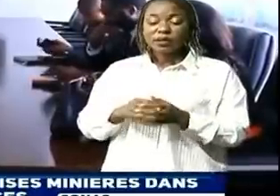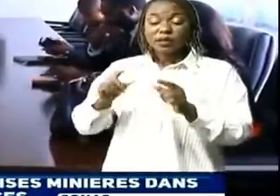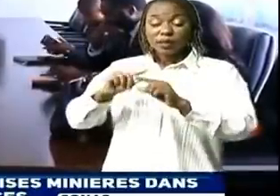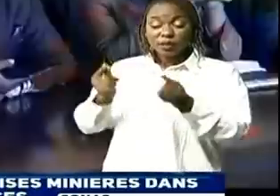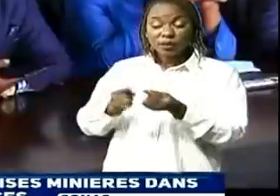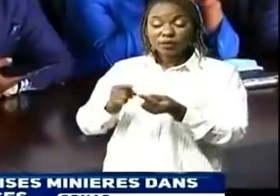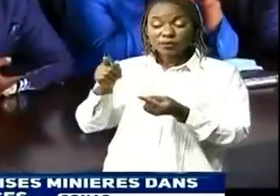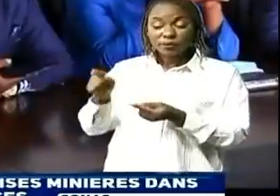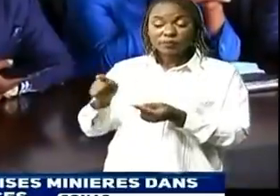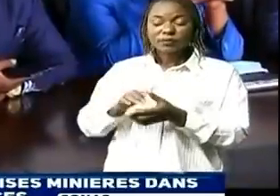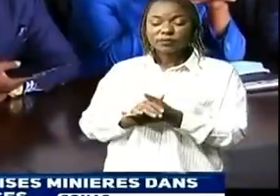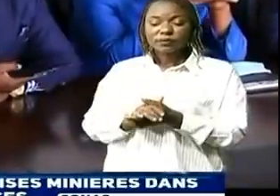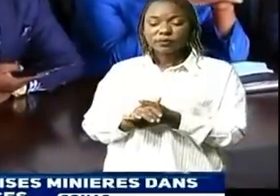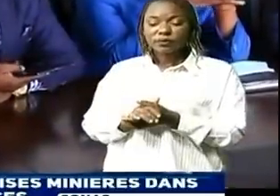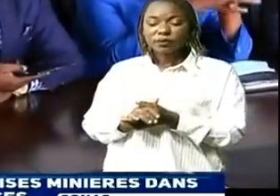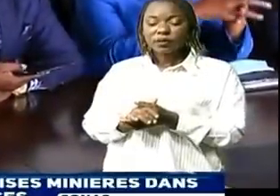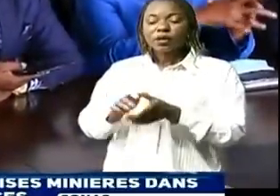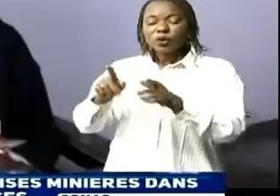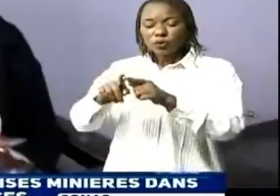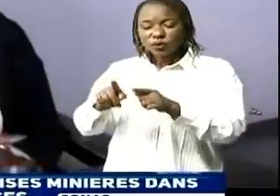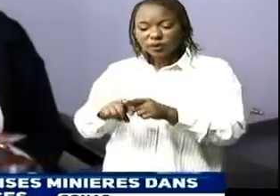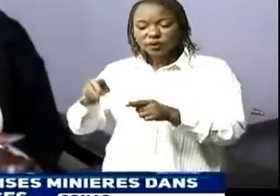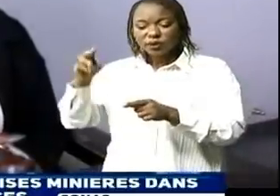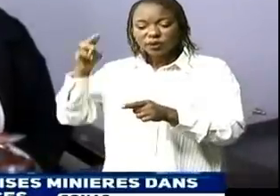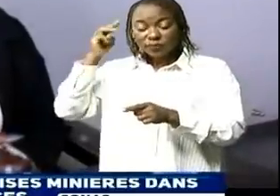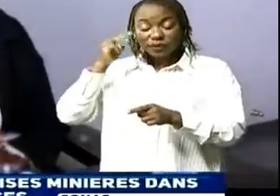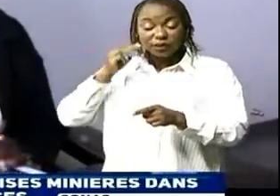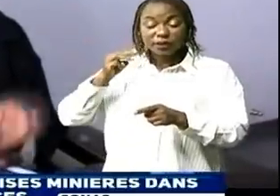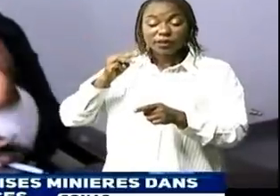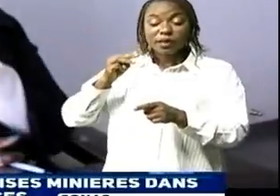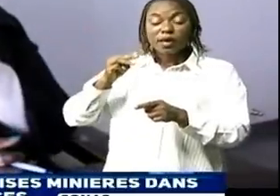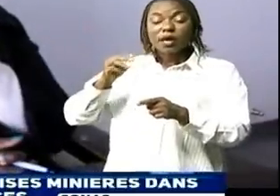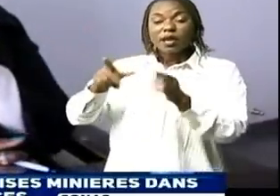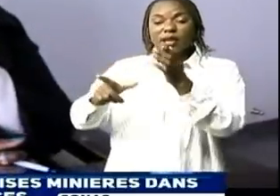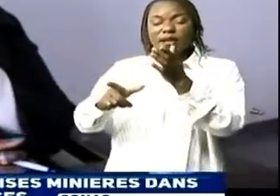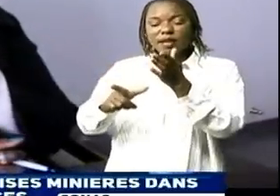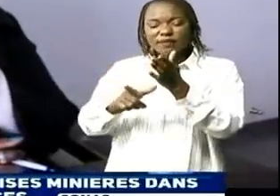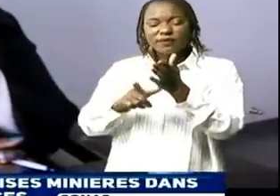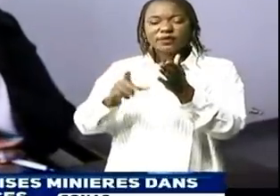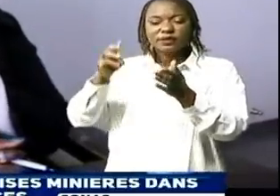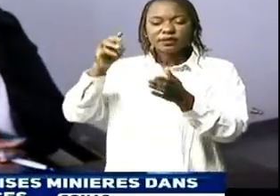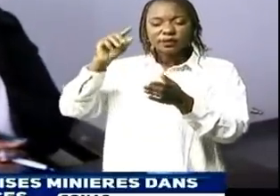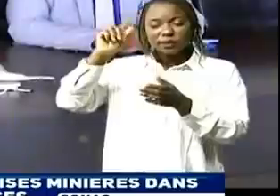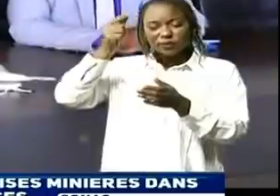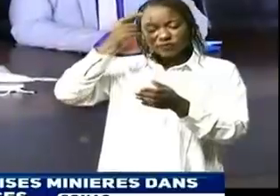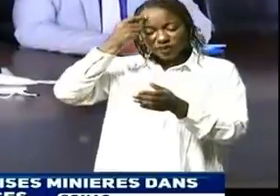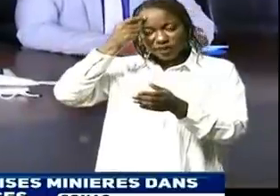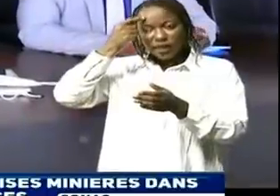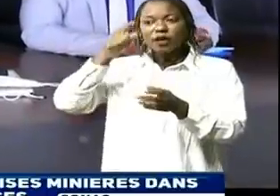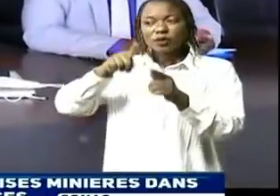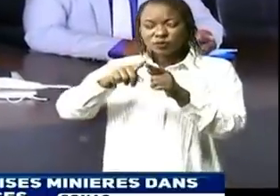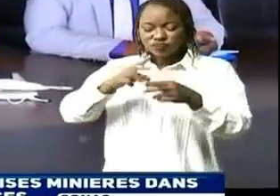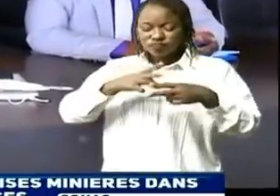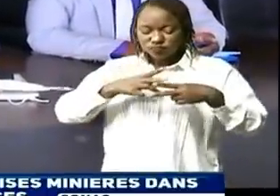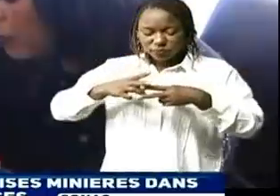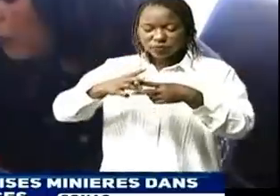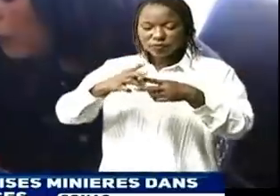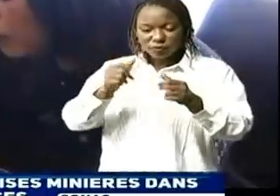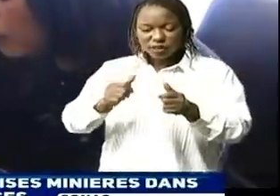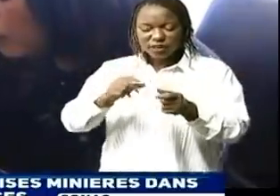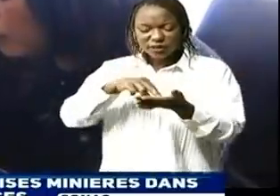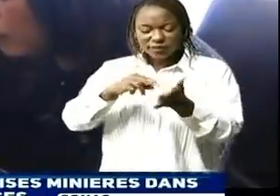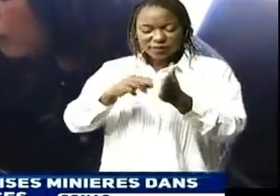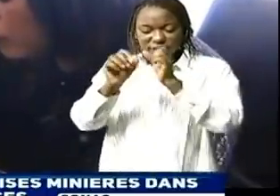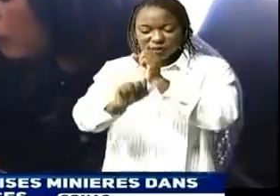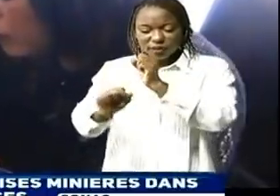été reçue par la gouverneure intérimaire Fifi Masuka Saini. Retenez que ce contrôle s'inscrit dans le cadre des sensibilisations